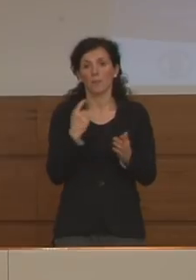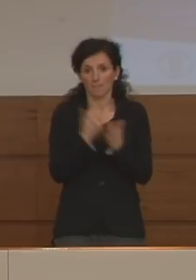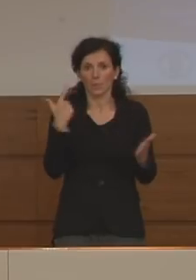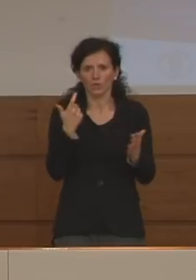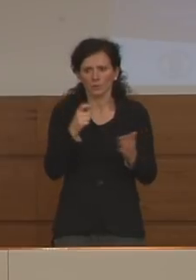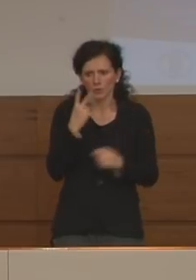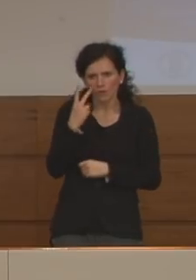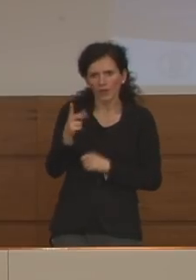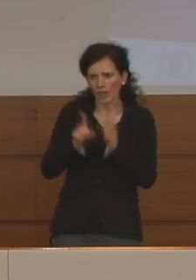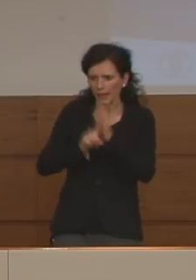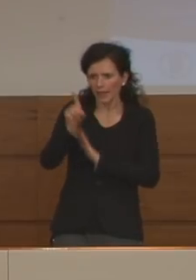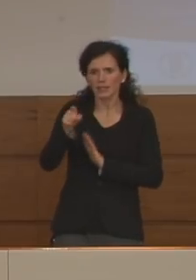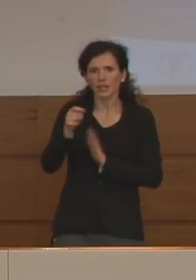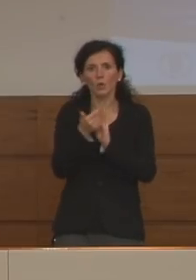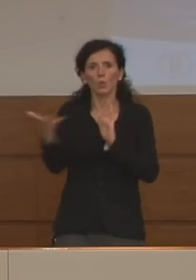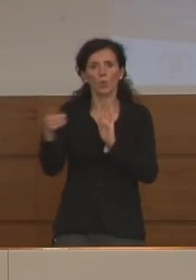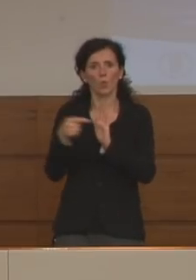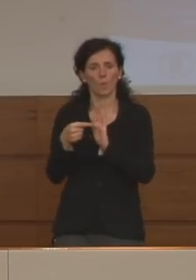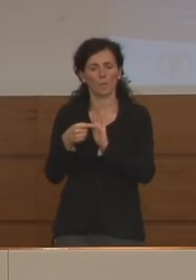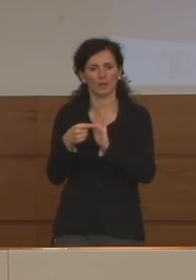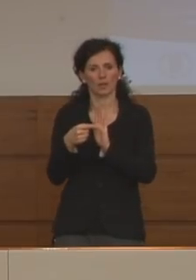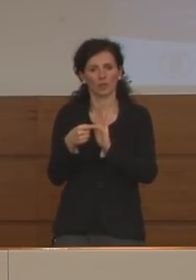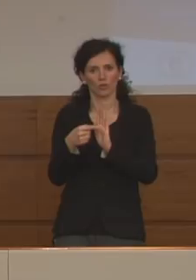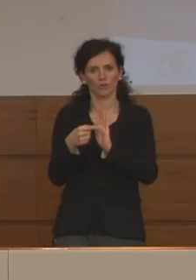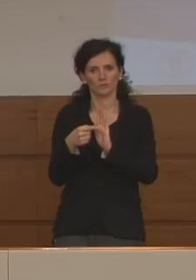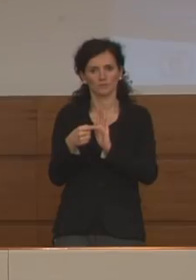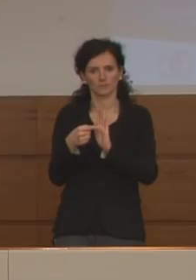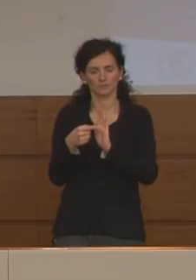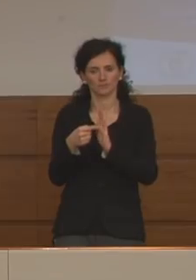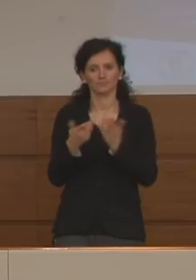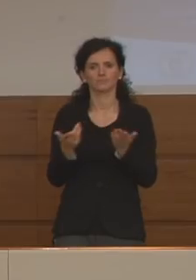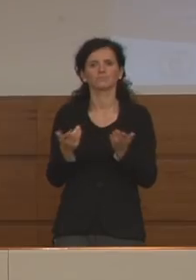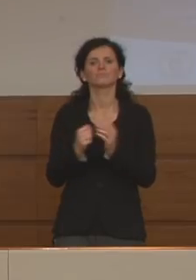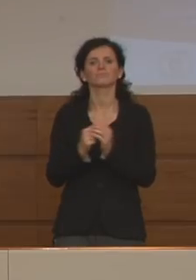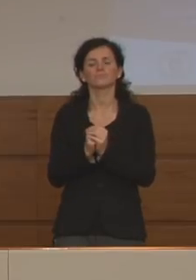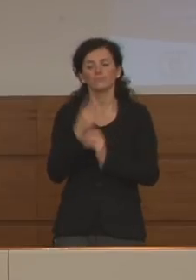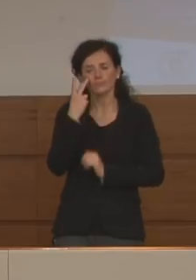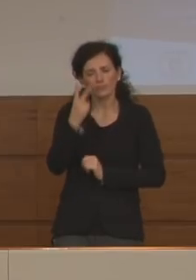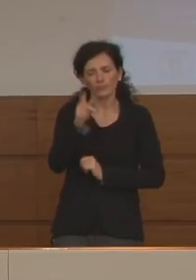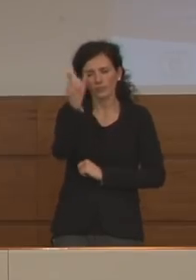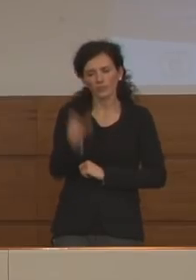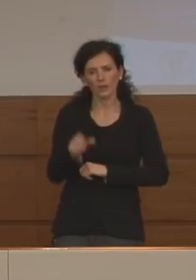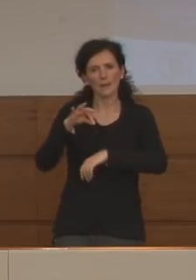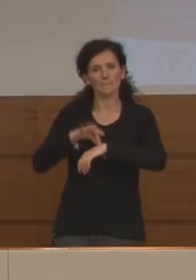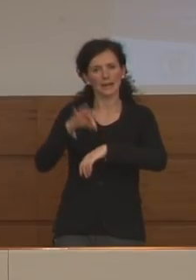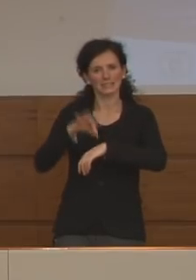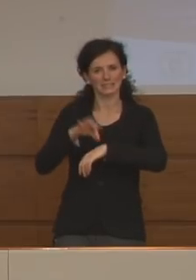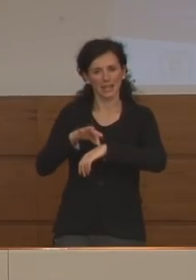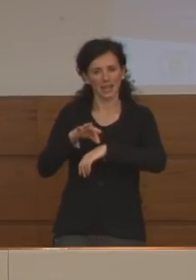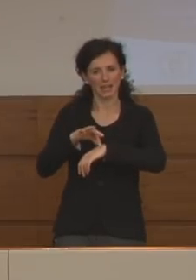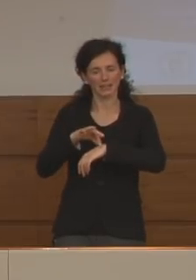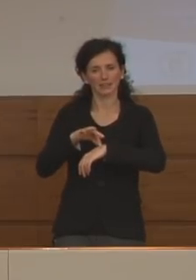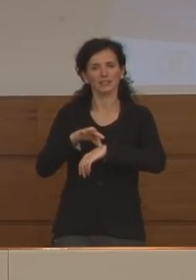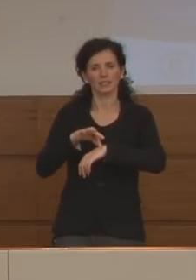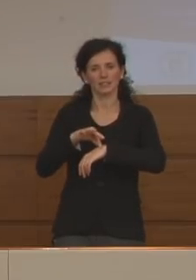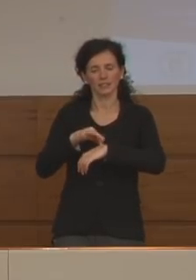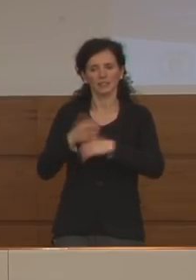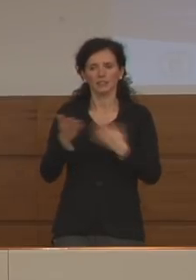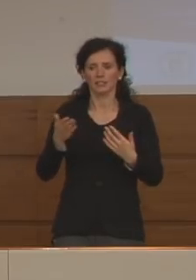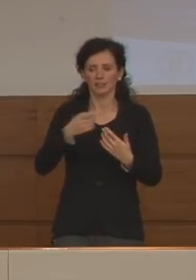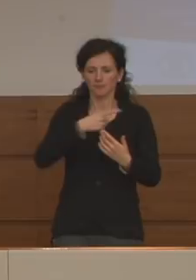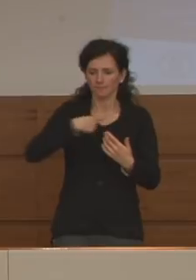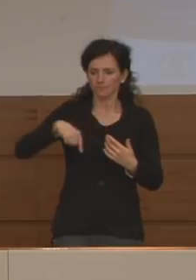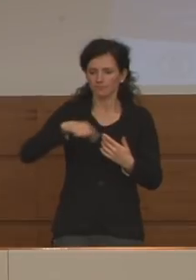che sono numeri reali il fatto di vedere dei pazienti che salvano cui salviamo la vita